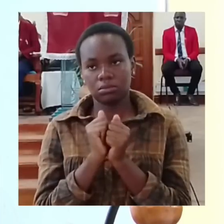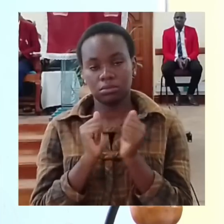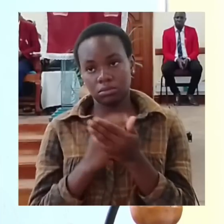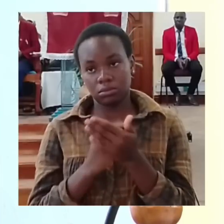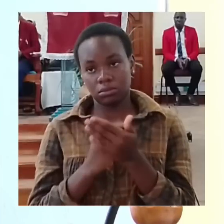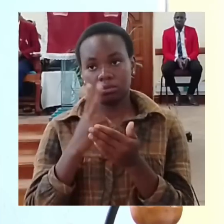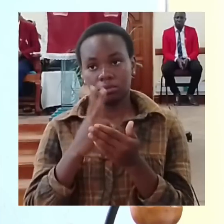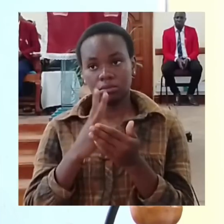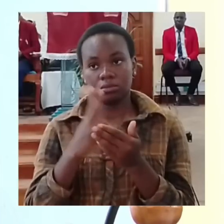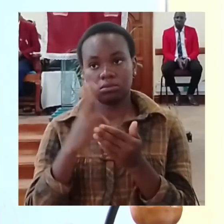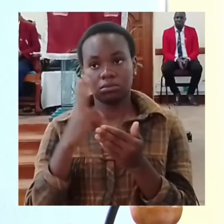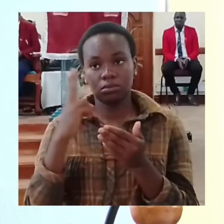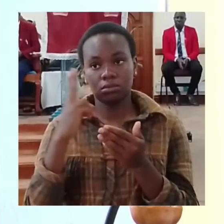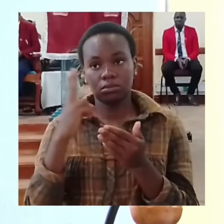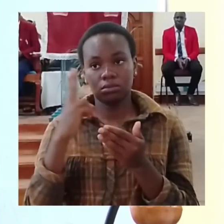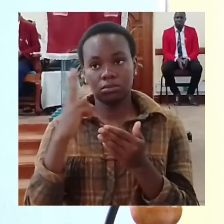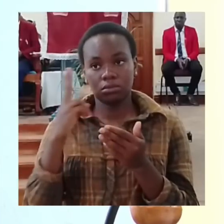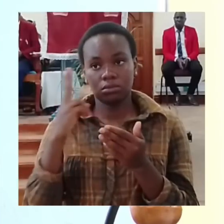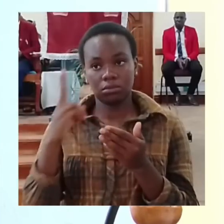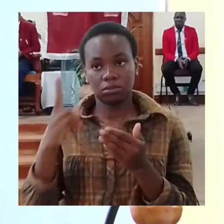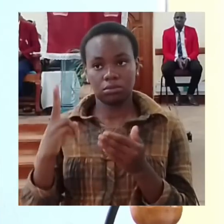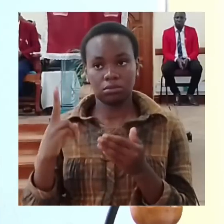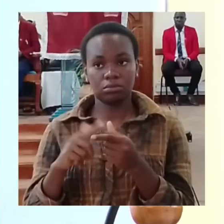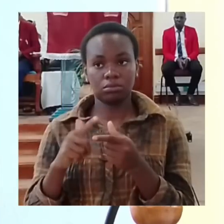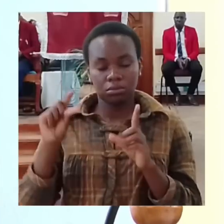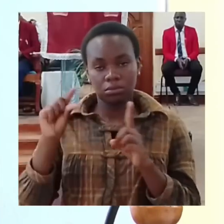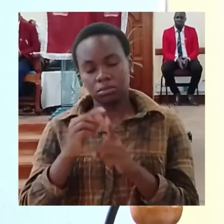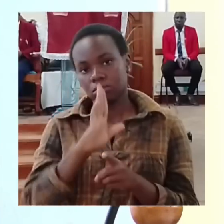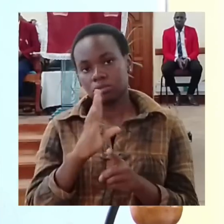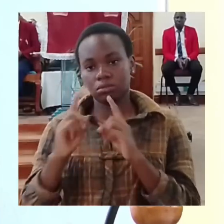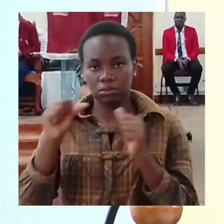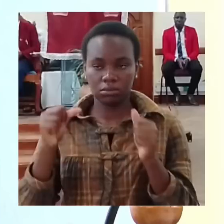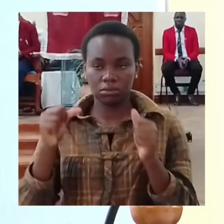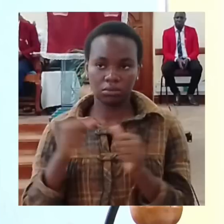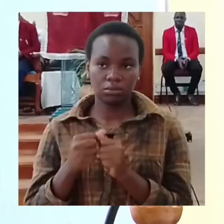gũthirĩrĩra, kiugo kĩa Ngai kĩrauga atĩ